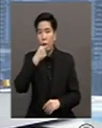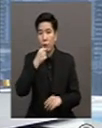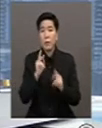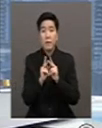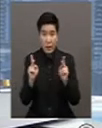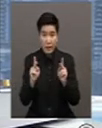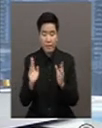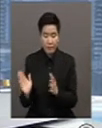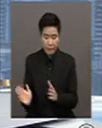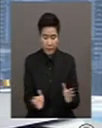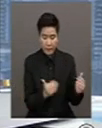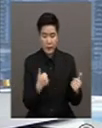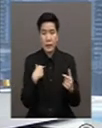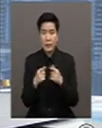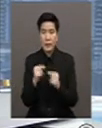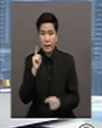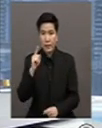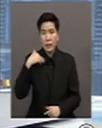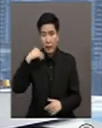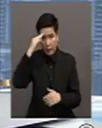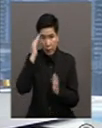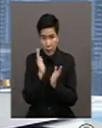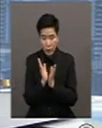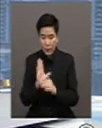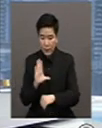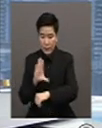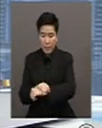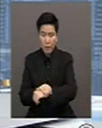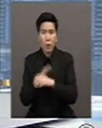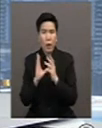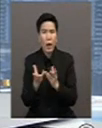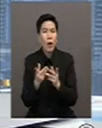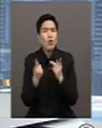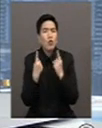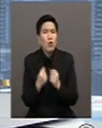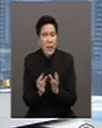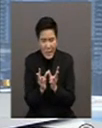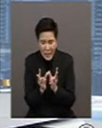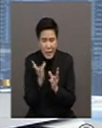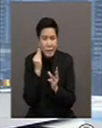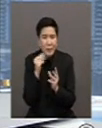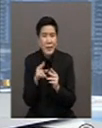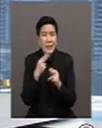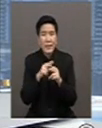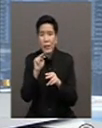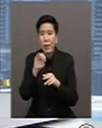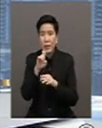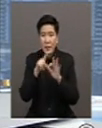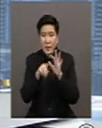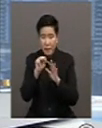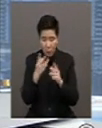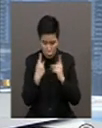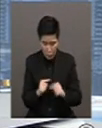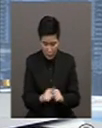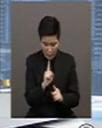อีกเรื่องนึงครับตำรวจกองปราบวันนี้ไปจับแก๊งลอบขนตัวนิ่มจับได้ร้อยกว่าตัวมูลค่าของตัวนิ่มท่